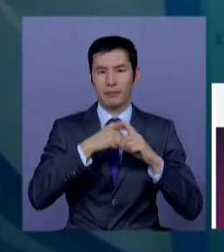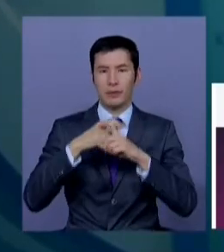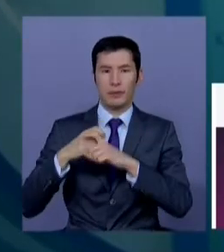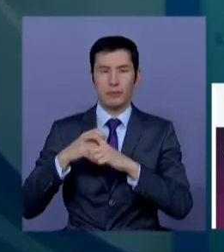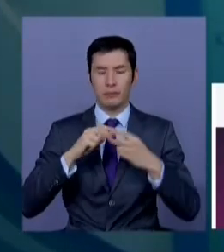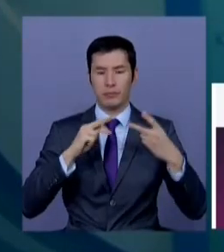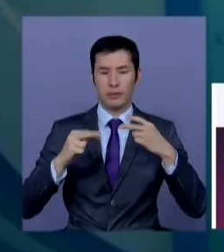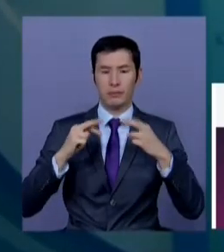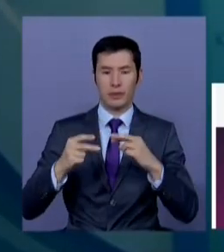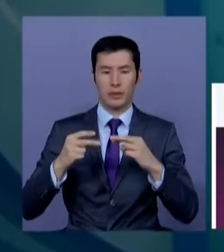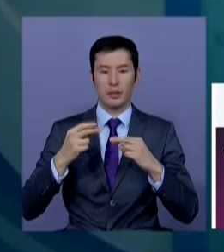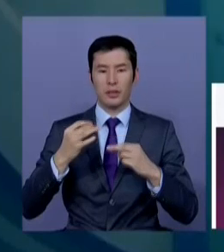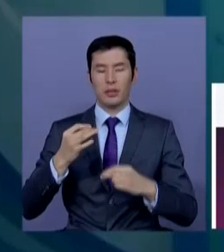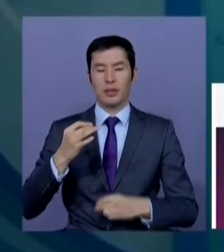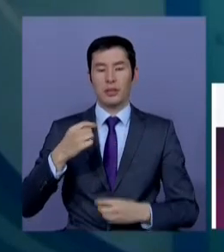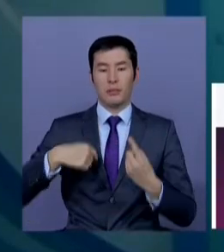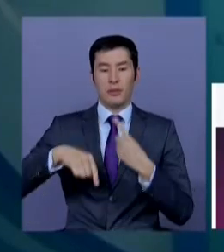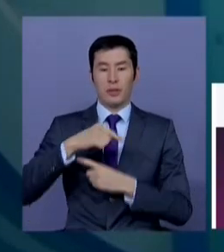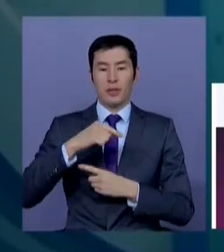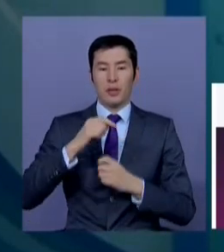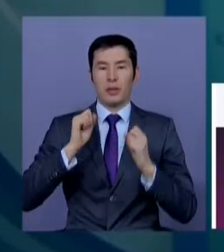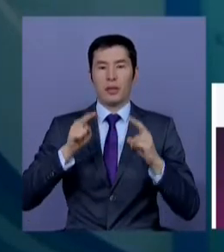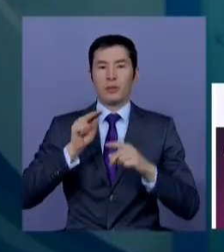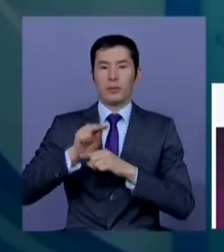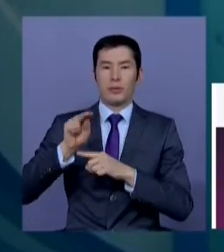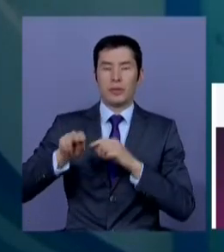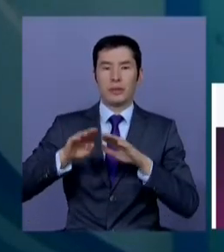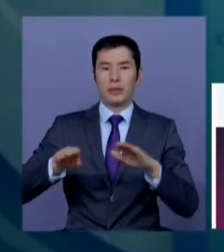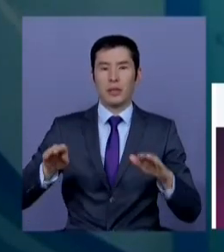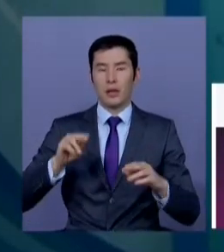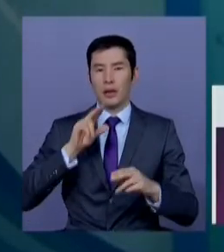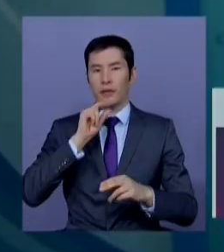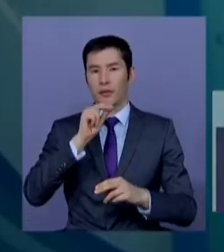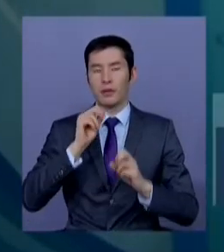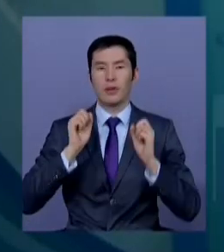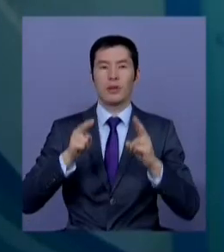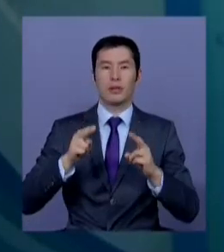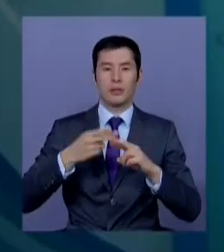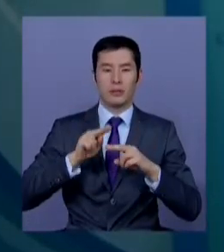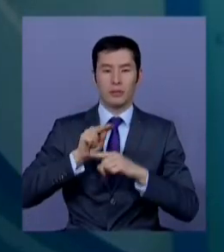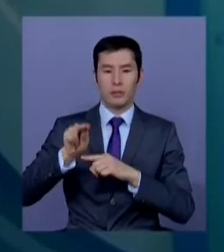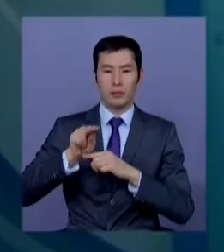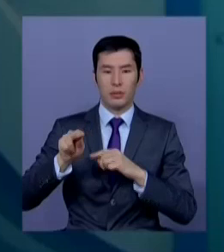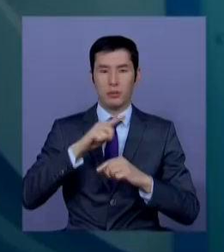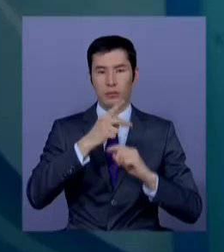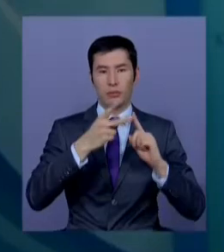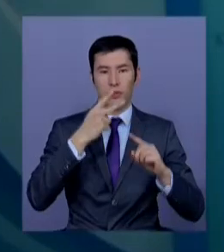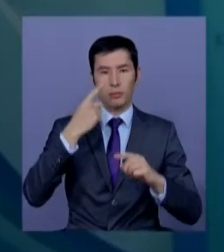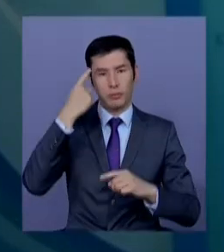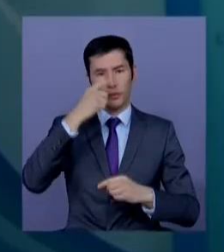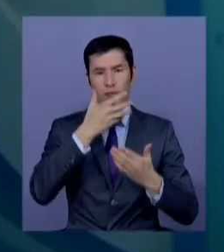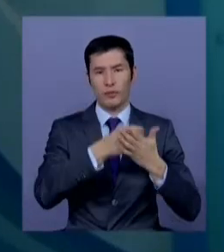сол тілдік қатынасты біз қалай үйретеміз, балаларды сөйлеуге қалай үйретеміз деген екінші жағынан оның